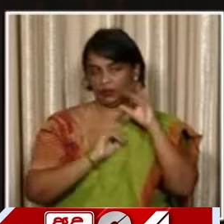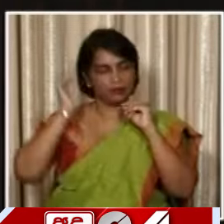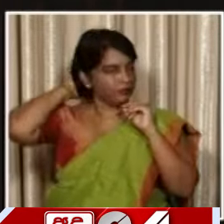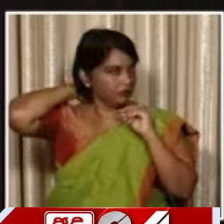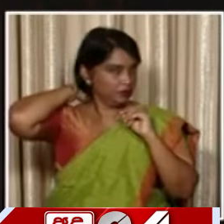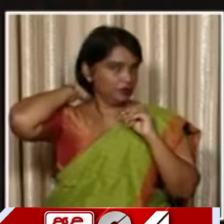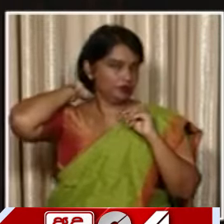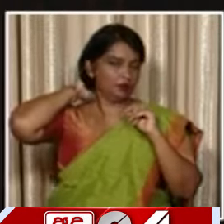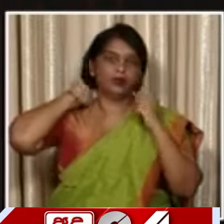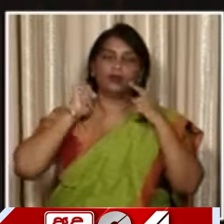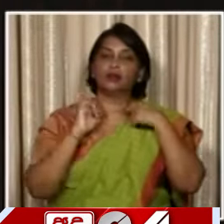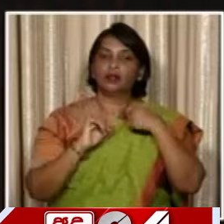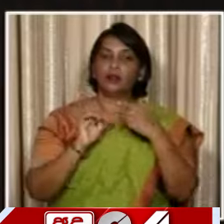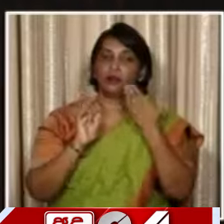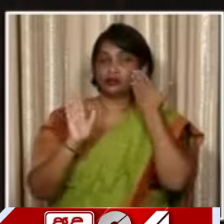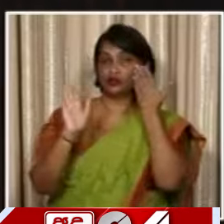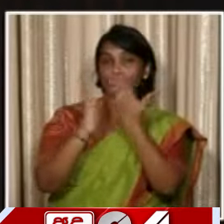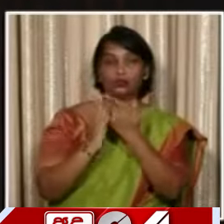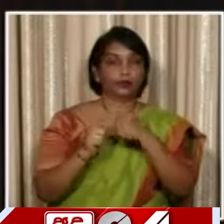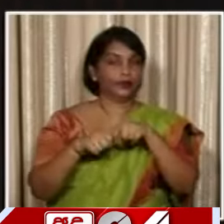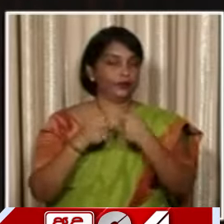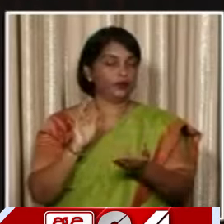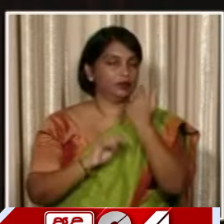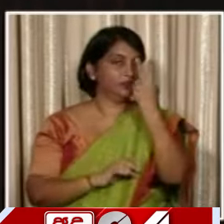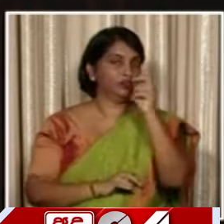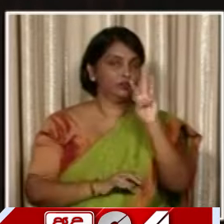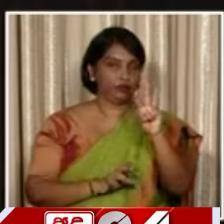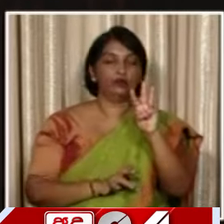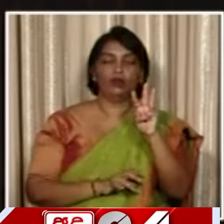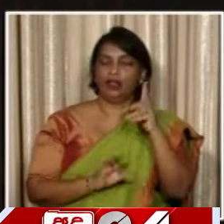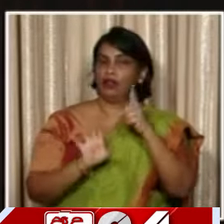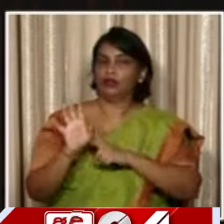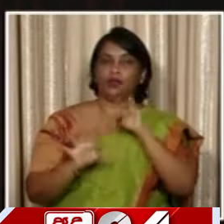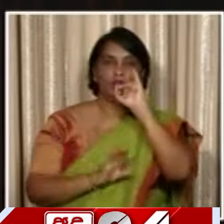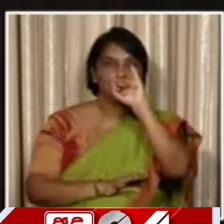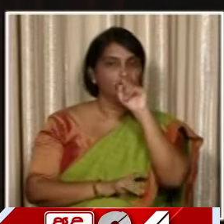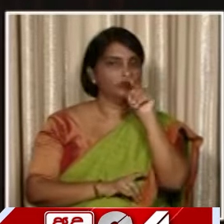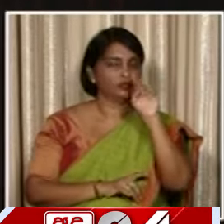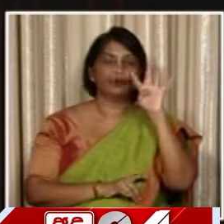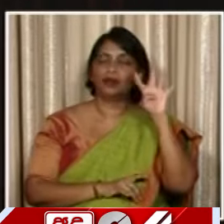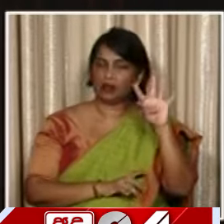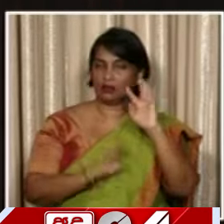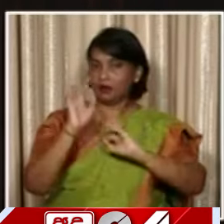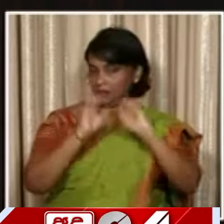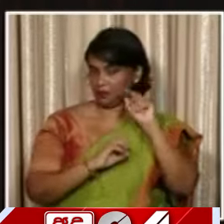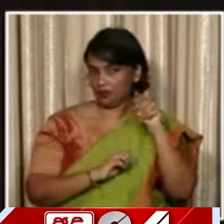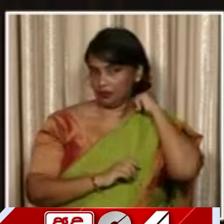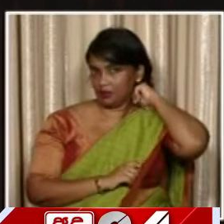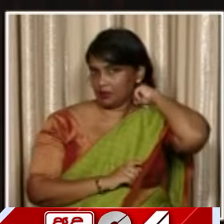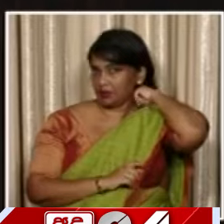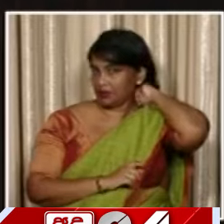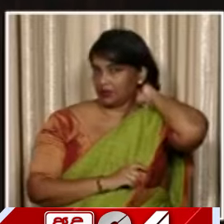ඉදිරිපත් කරනවා. විශේෂයෙන්ම මතුපිට උද්ධමනය 2023 වර්ෂයේදී 6.4ක් වුණා 100ට. ඒ